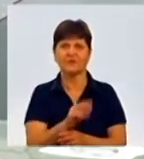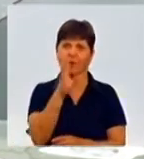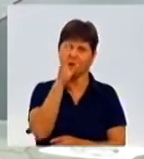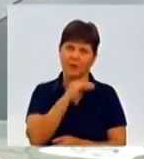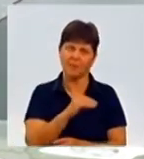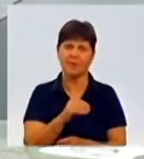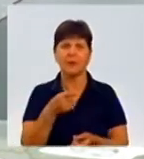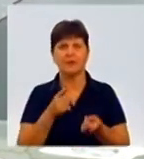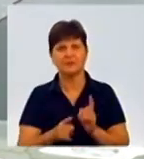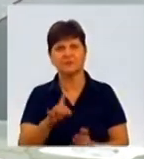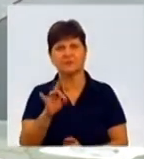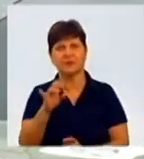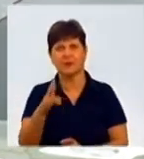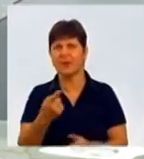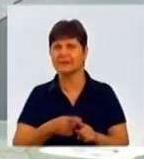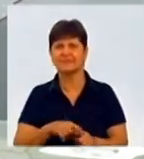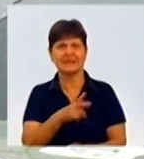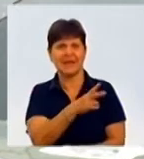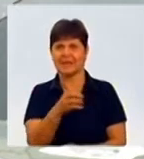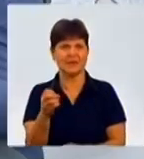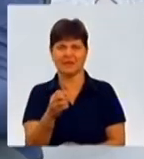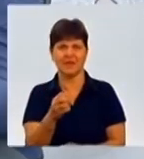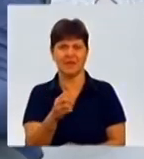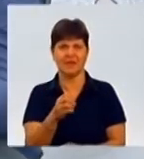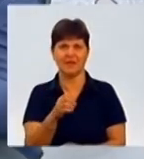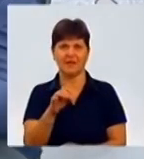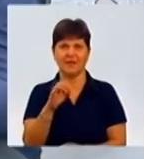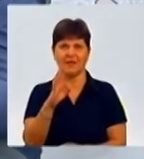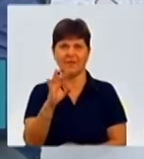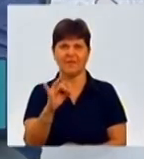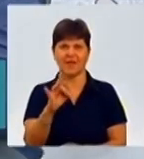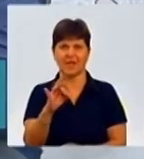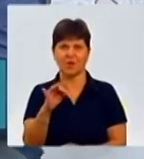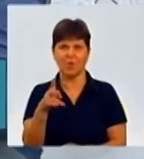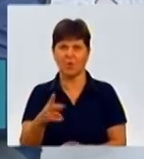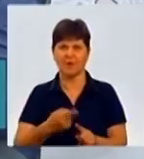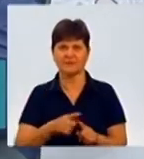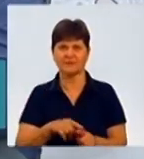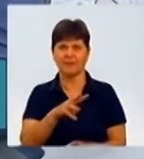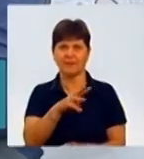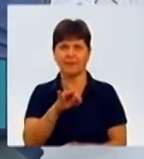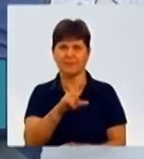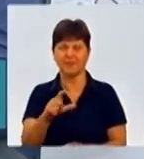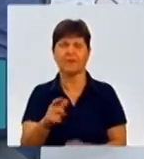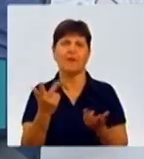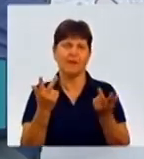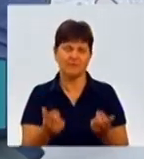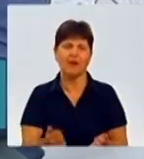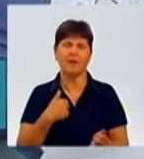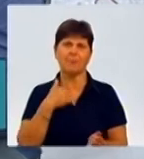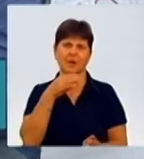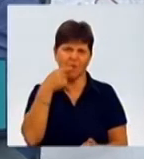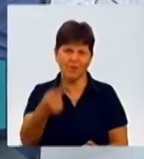те, що рак – це не вирок, це міф? Рак – це не вирок, це міф. І ми це стверджуємо, стверджували і стверджувати будемо. Якщо